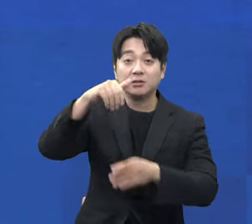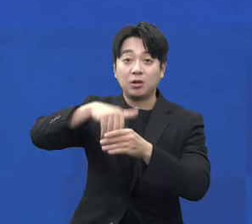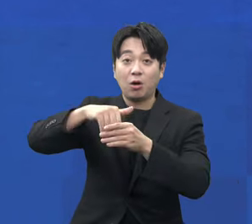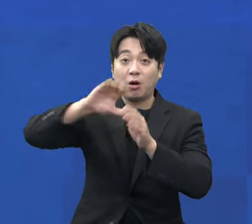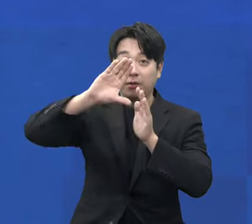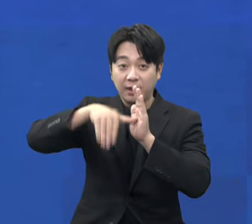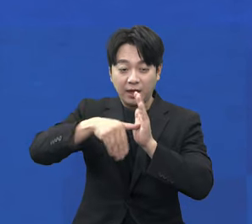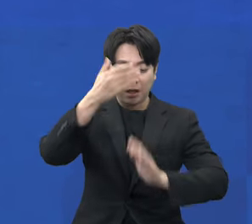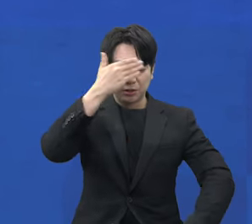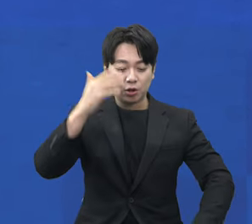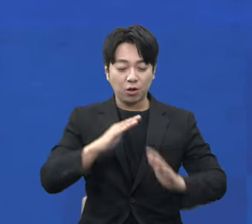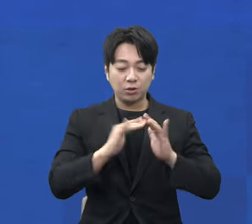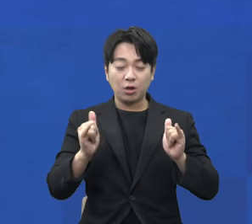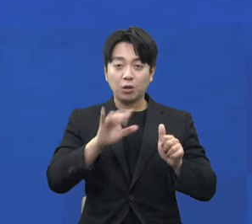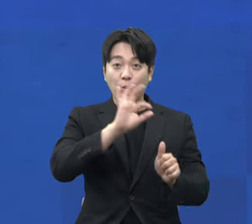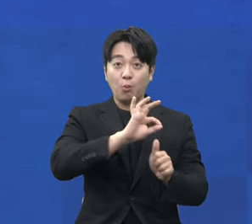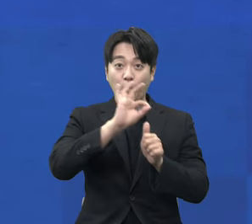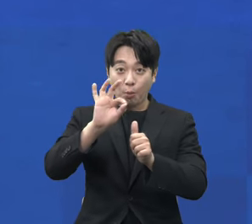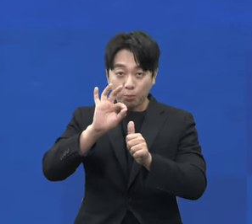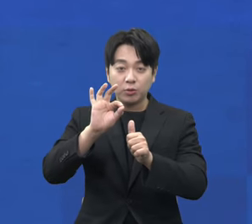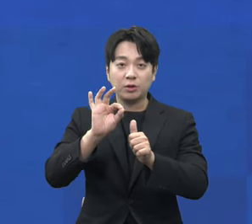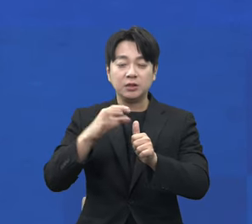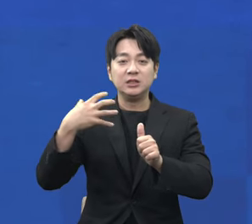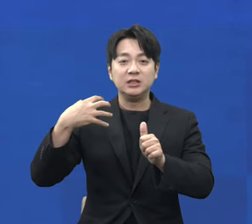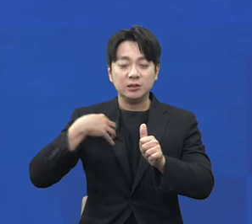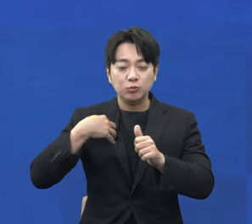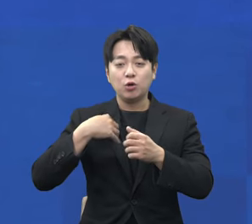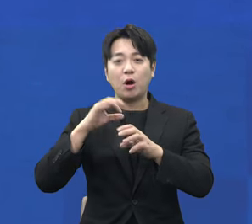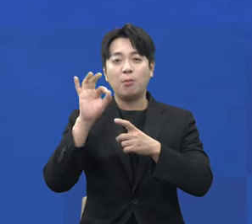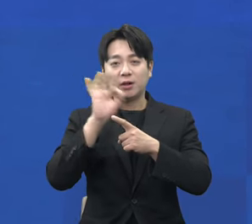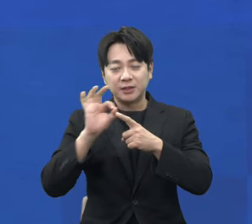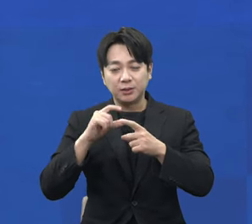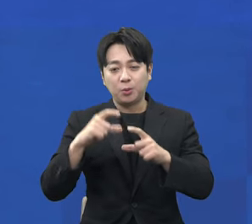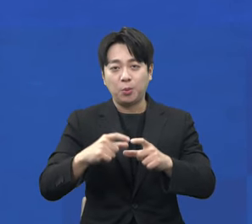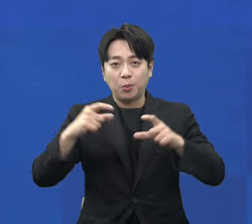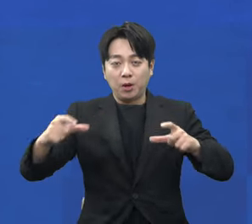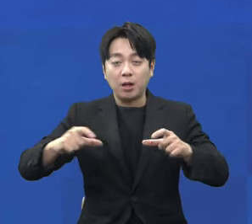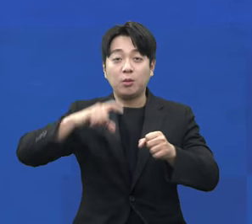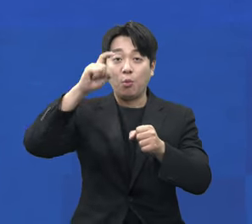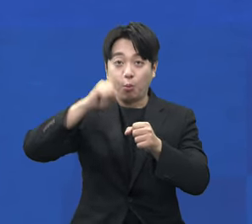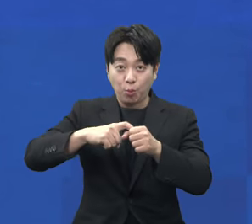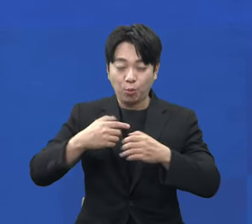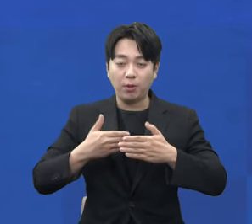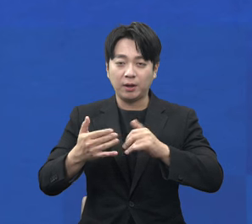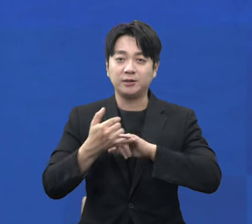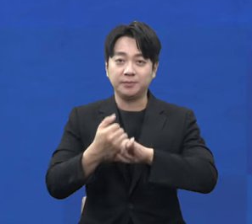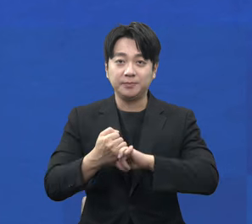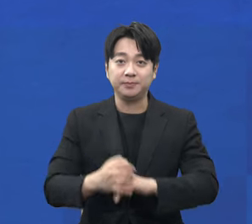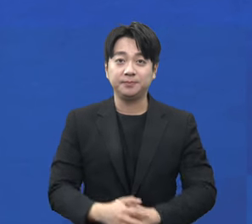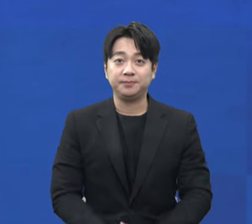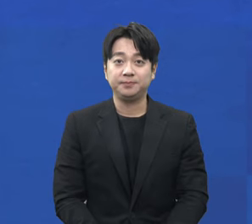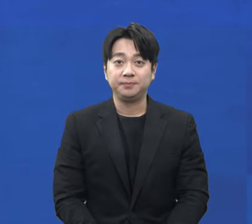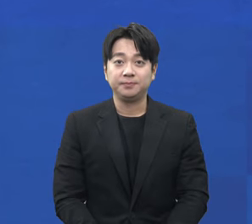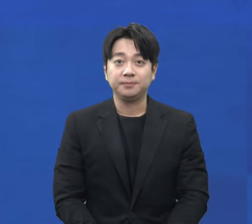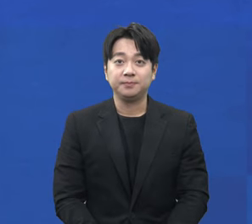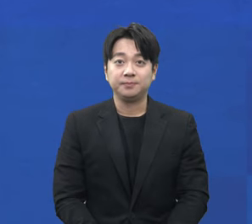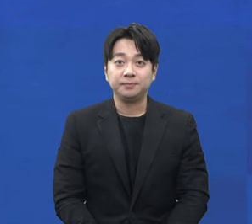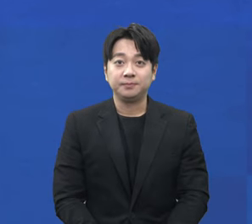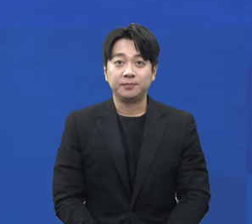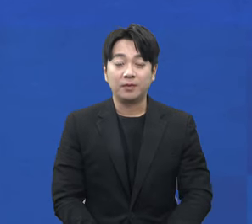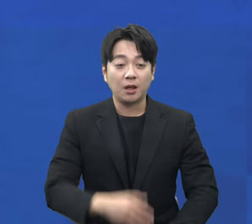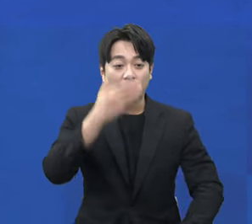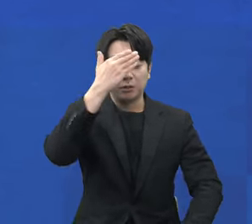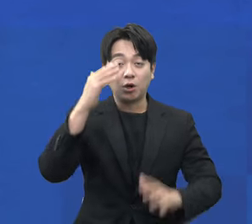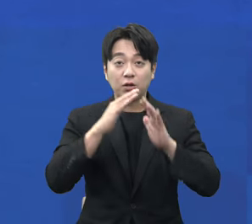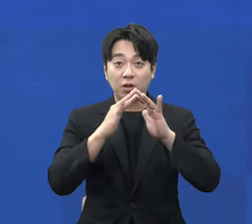30% 의무 공천을 목표를 가지고 당원당규 개정을 추진하겠습니다. 이를 위해 청년 인재풀 구축